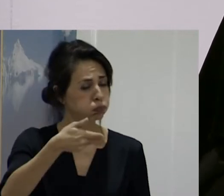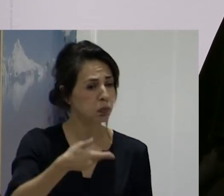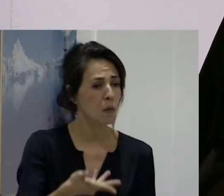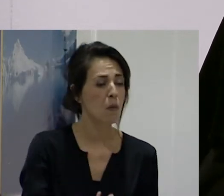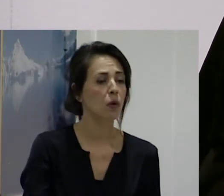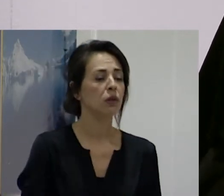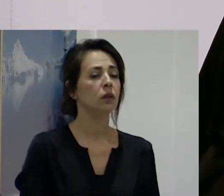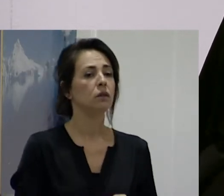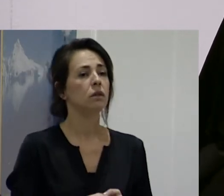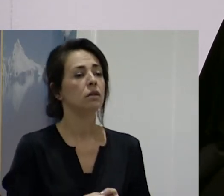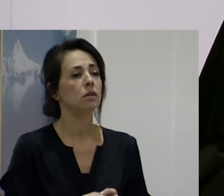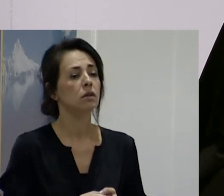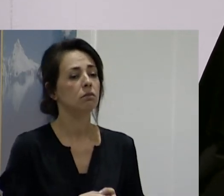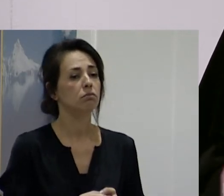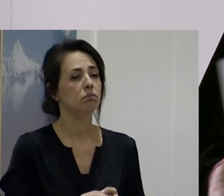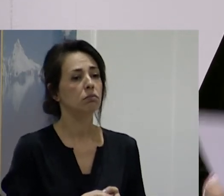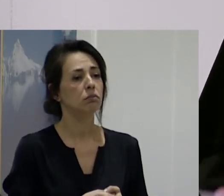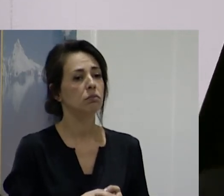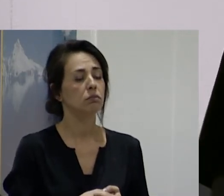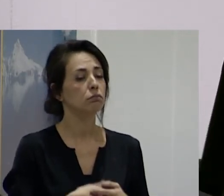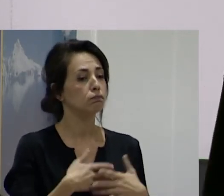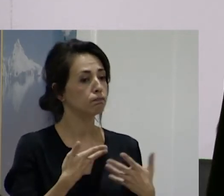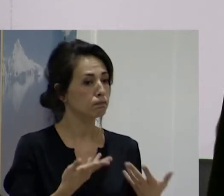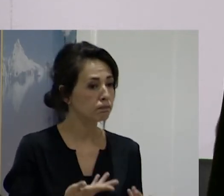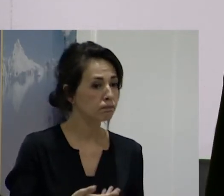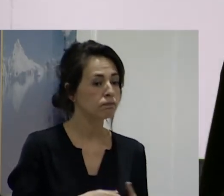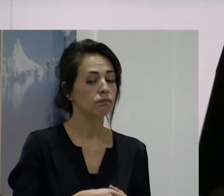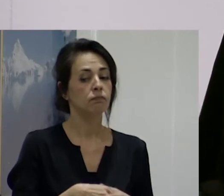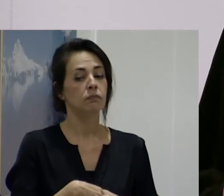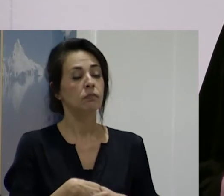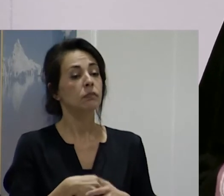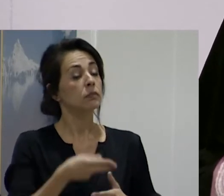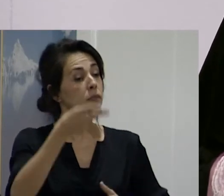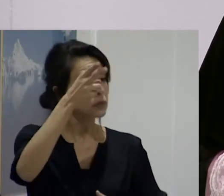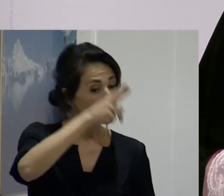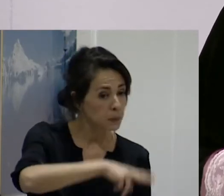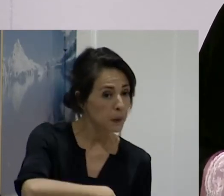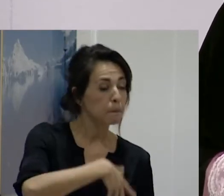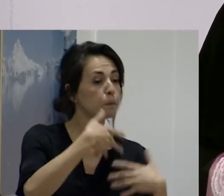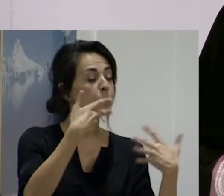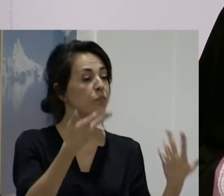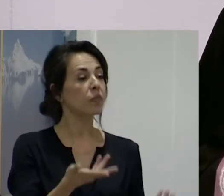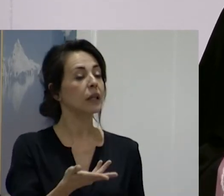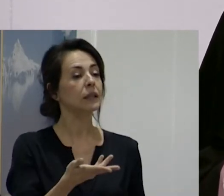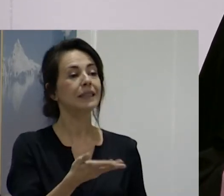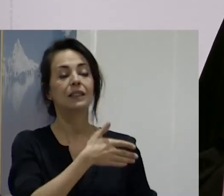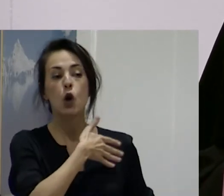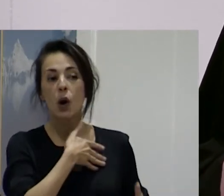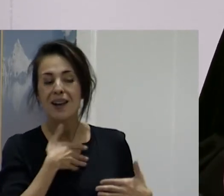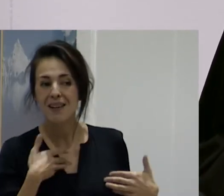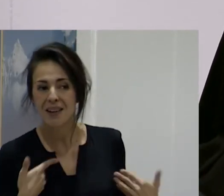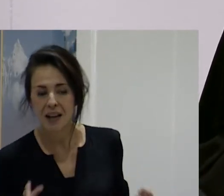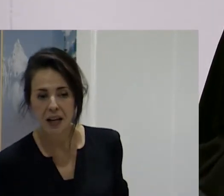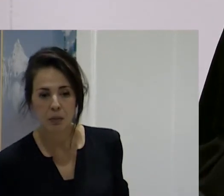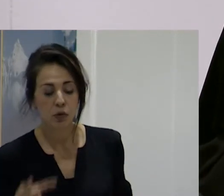seus universitàries o altres llocs emblemàtics de la ciutat d'Alacant, sinó que també volem vincular i